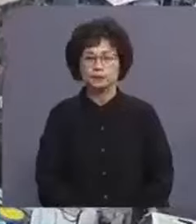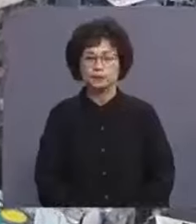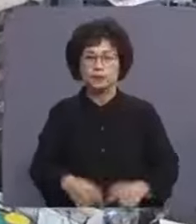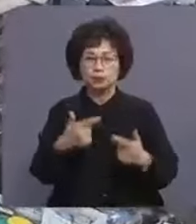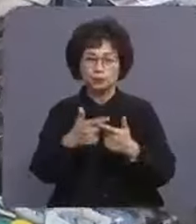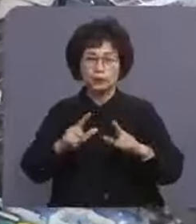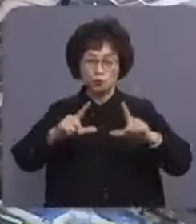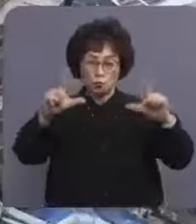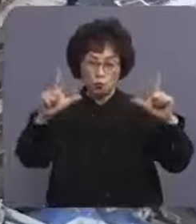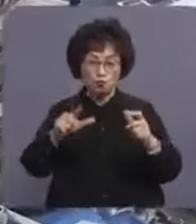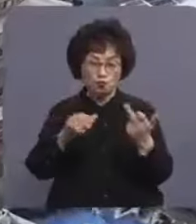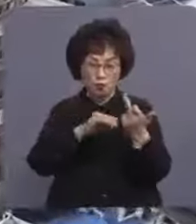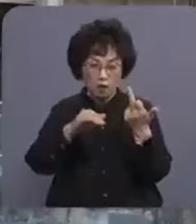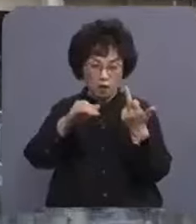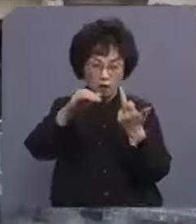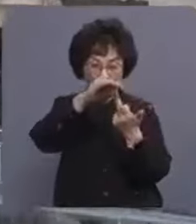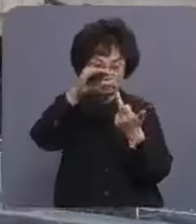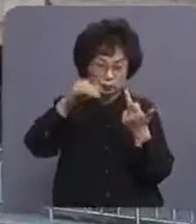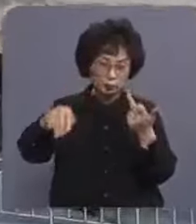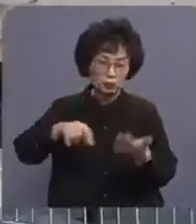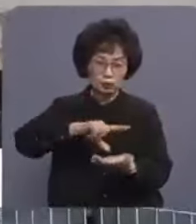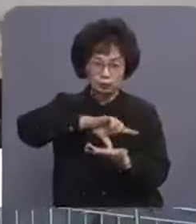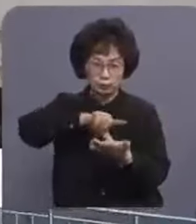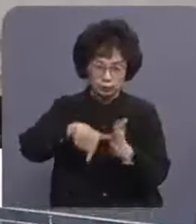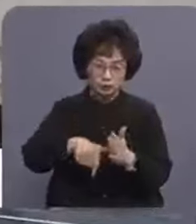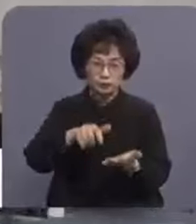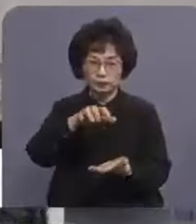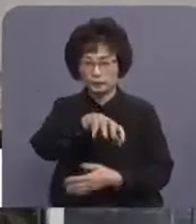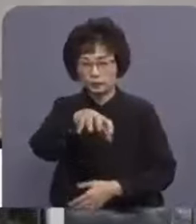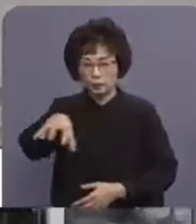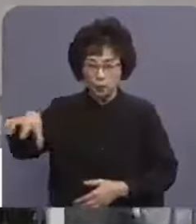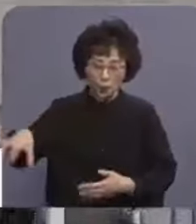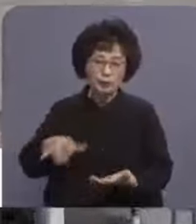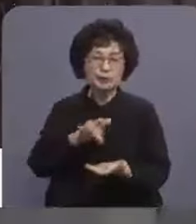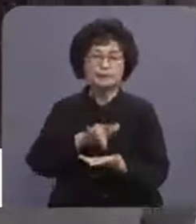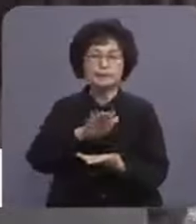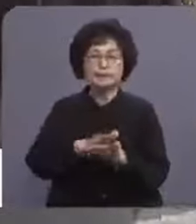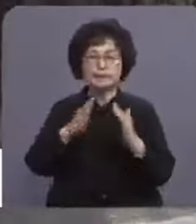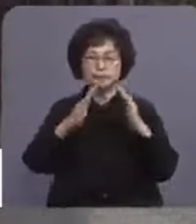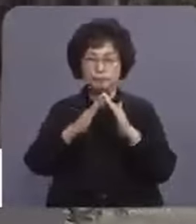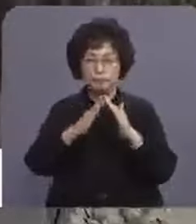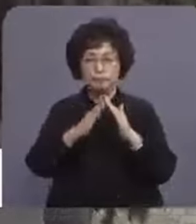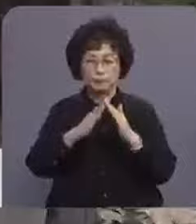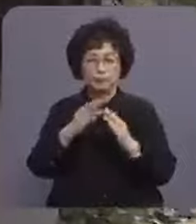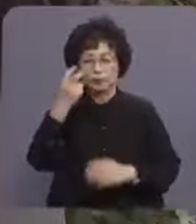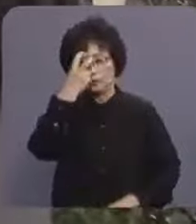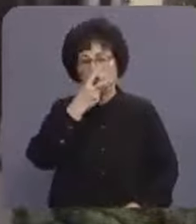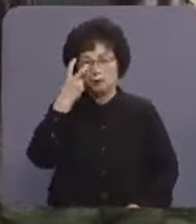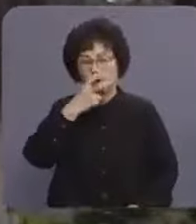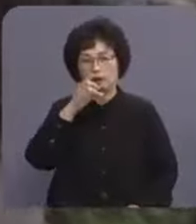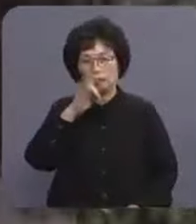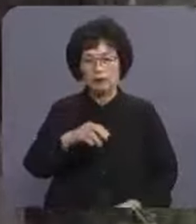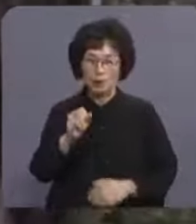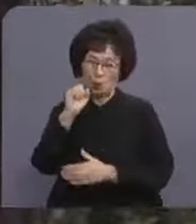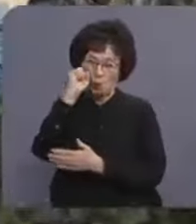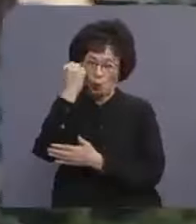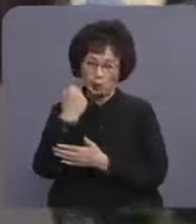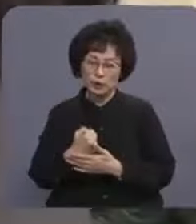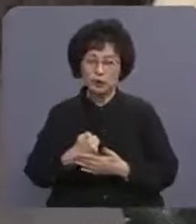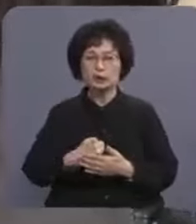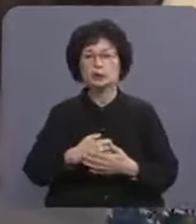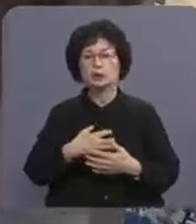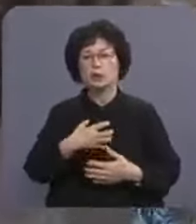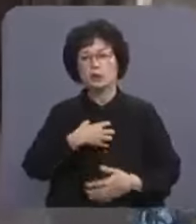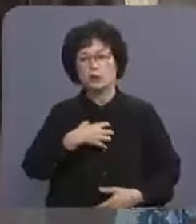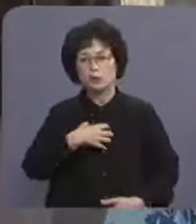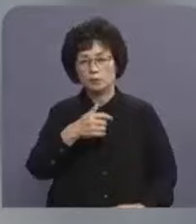부산 동구 삼복도로 일대. 곳곳에 빈집이 방치돼 있습니다. 관리가 안 되는 데다 낡고 오래돼 안전사고